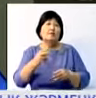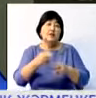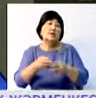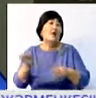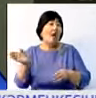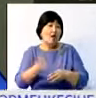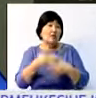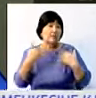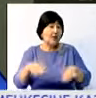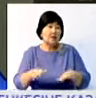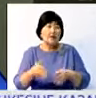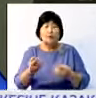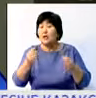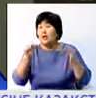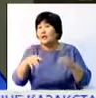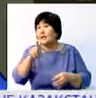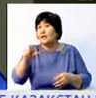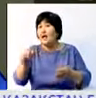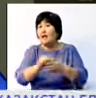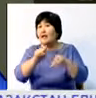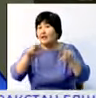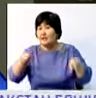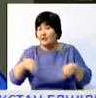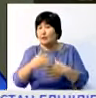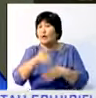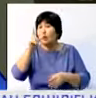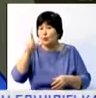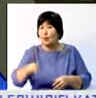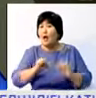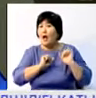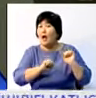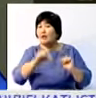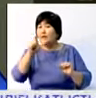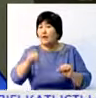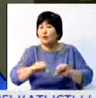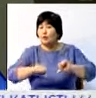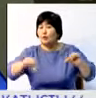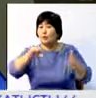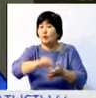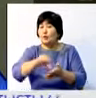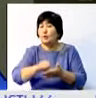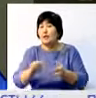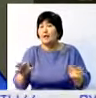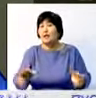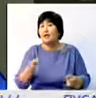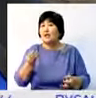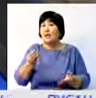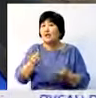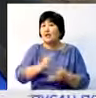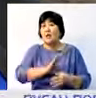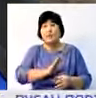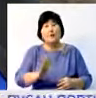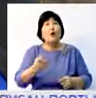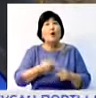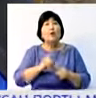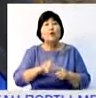тасталды. Қазір кез келген лицензиясы бар тұлға адвокаттық алқасына мүше болып кіру үшін ешқандай жарнамыл талап етілмейді.